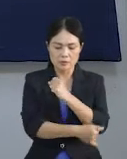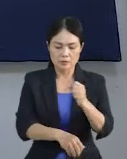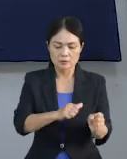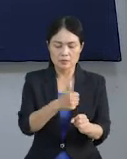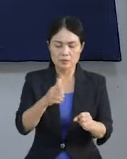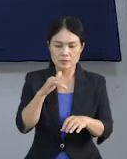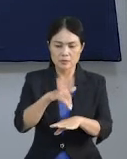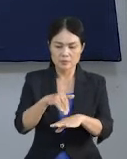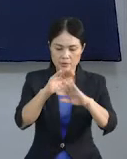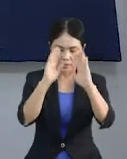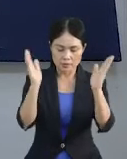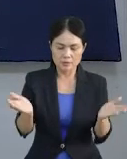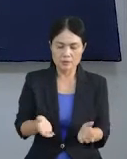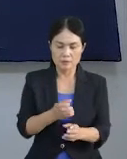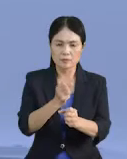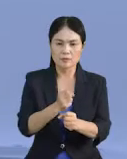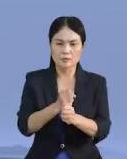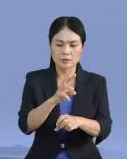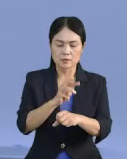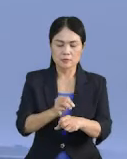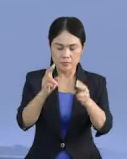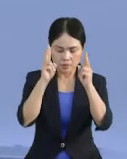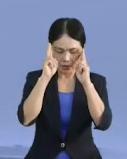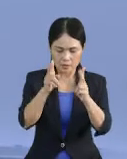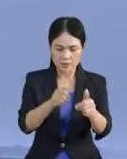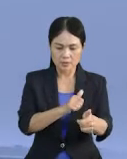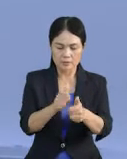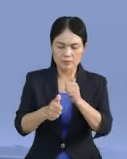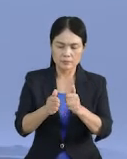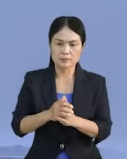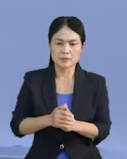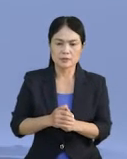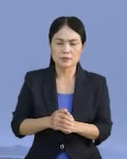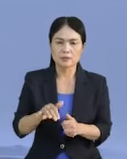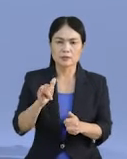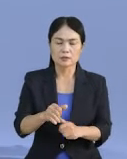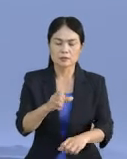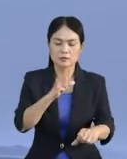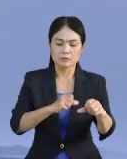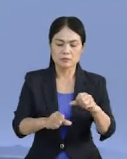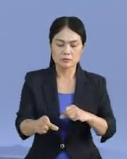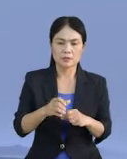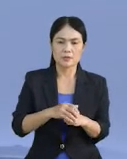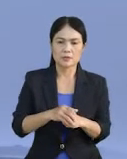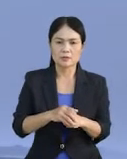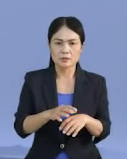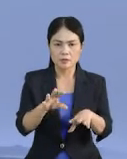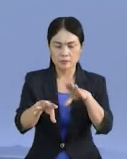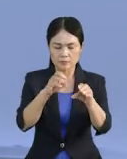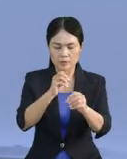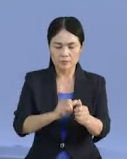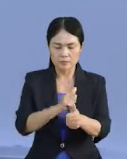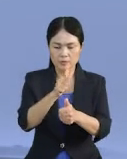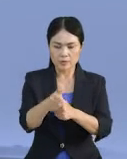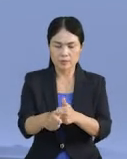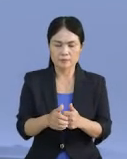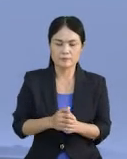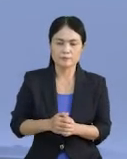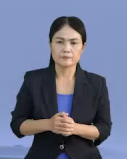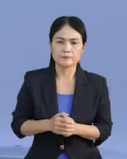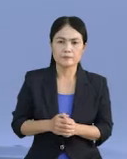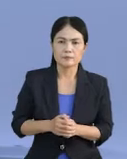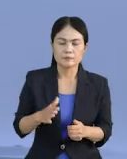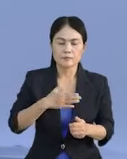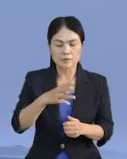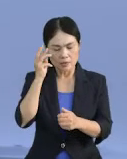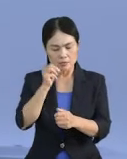youtube nâng tận lực tất cả chà tận tâm nâng nè cho cô từng học nè complete hai đại sa sắc phục hiệp robot cốn đòi anu